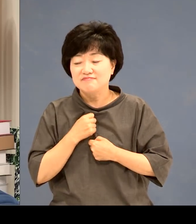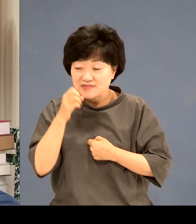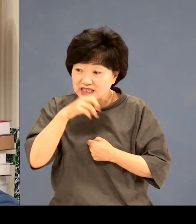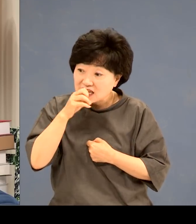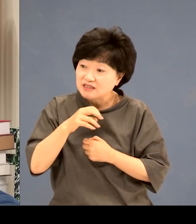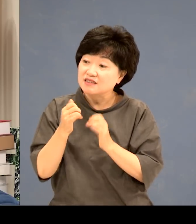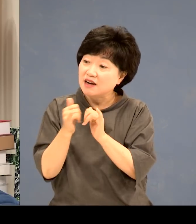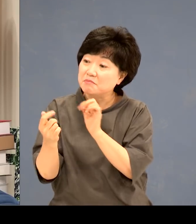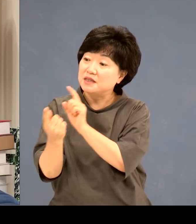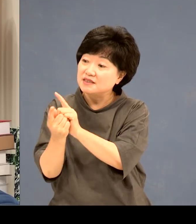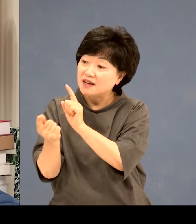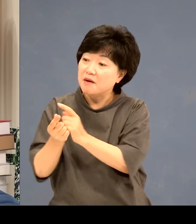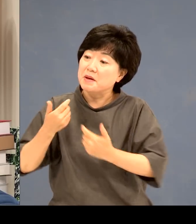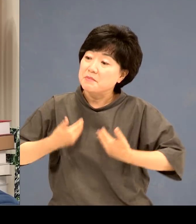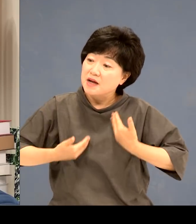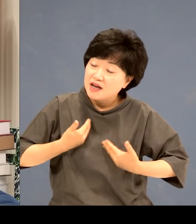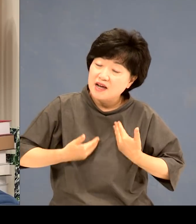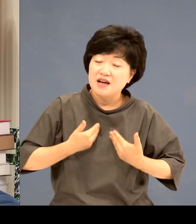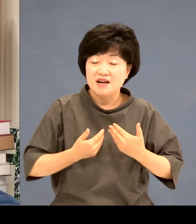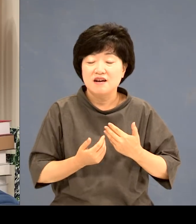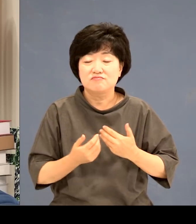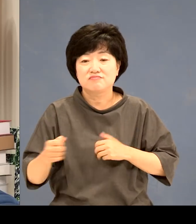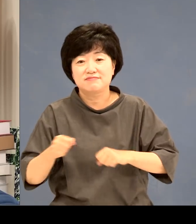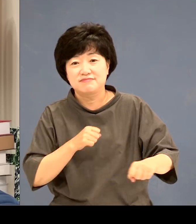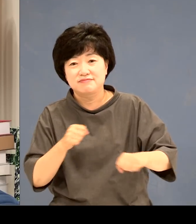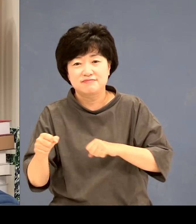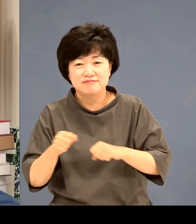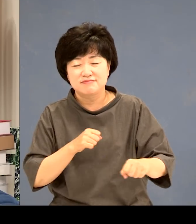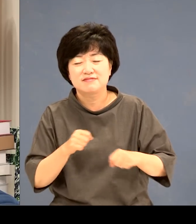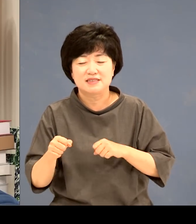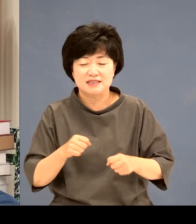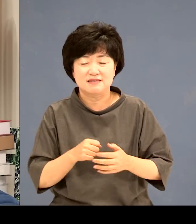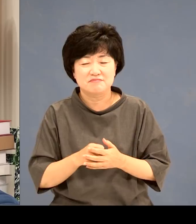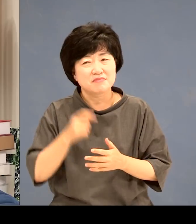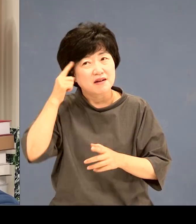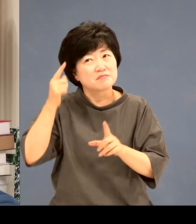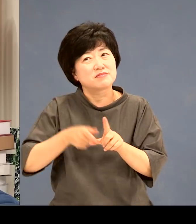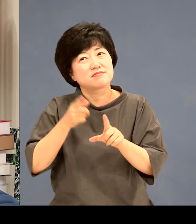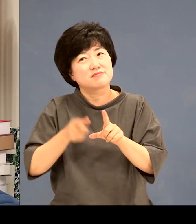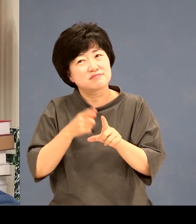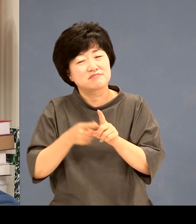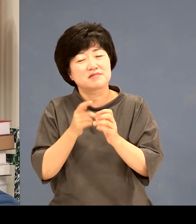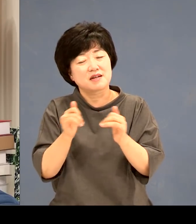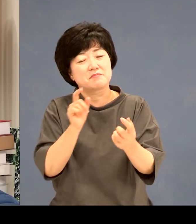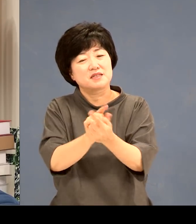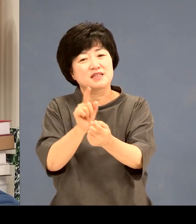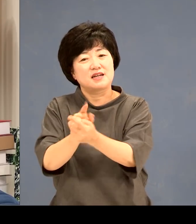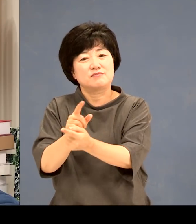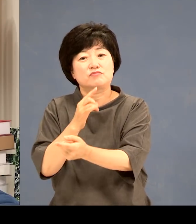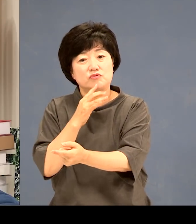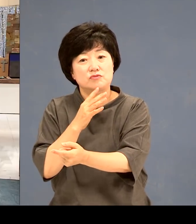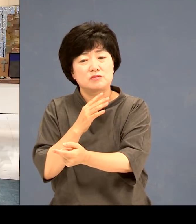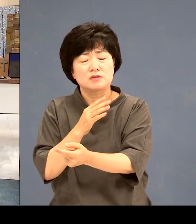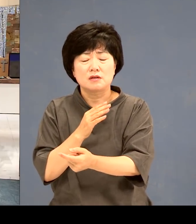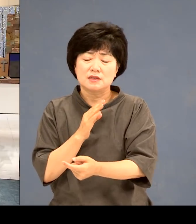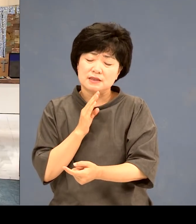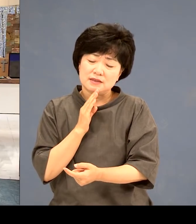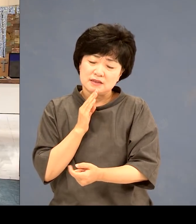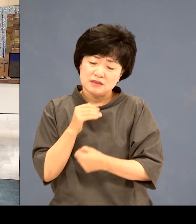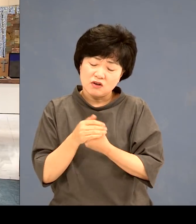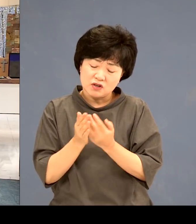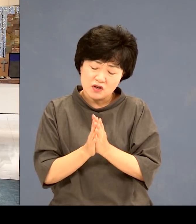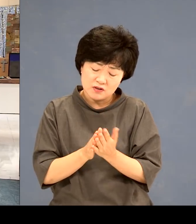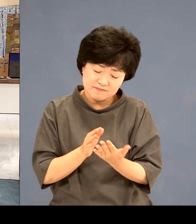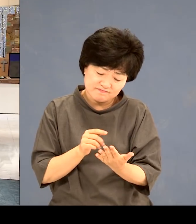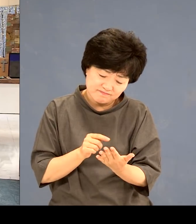하나님께서 이제 제 삶 가운데 막상 선교지에 가면 오히려 성경을 많이 볼 것 같지만 실제로는 잘 안 보고